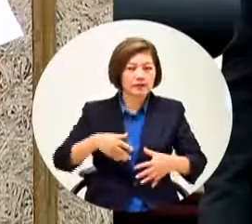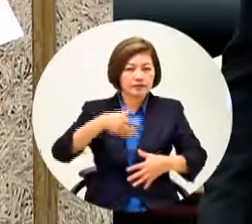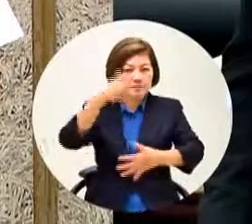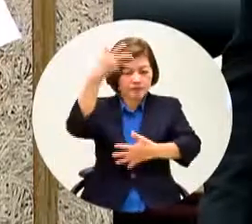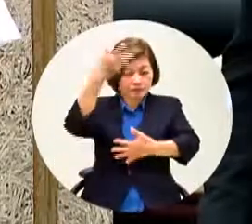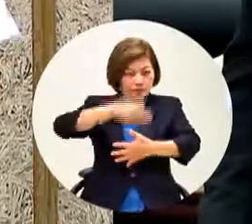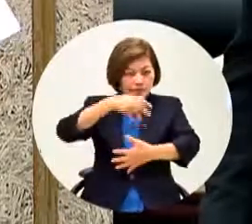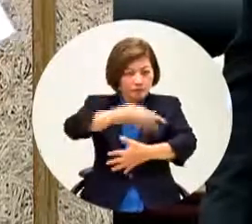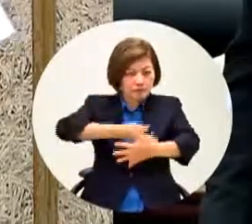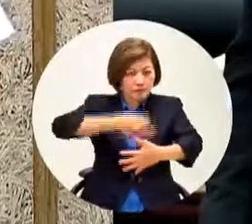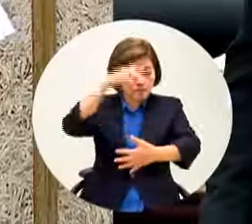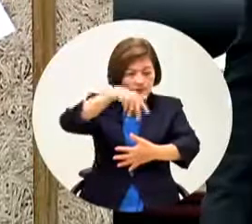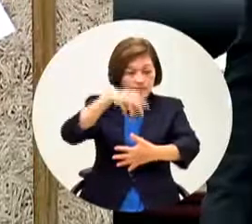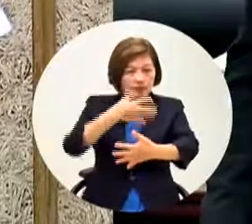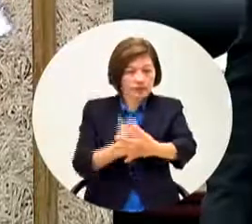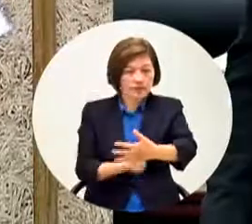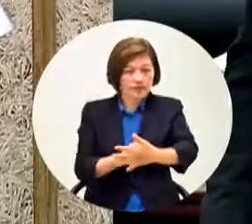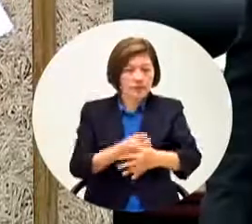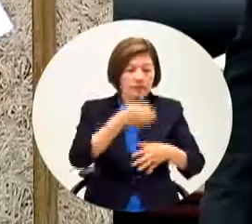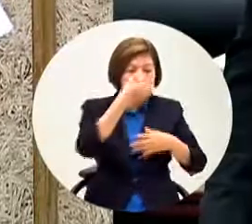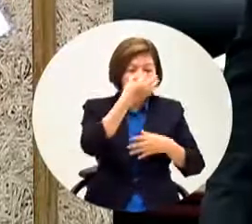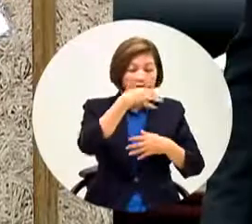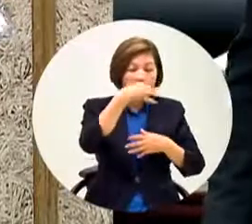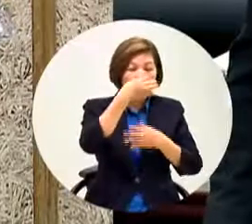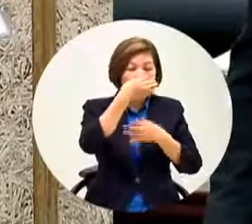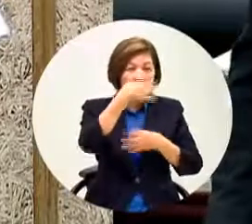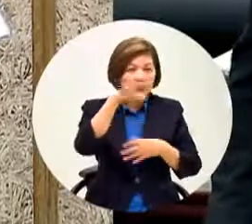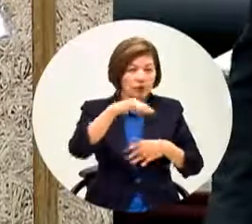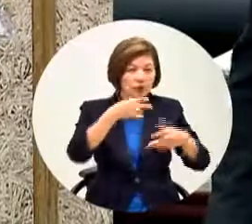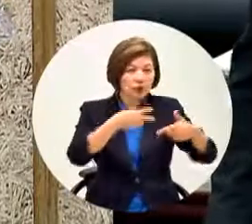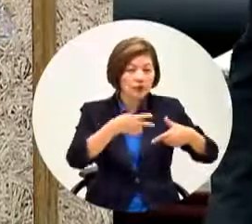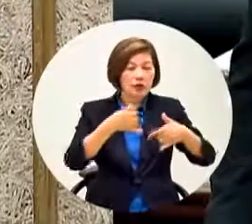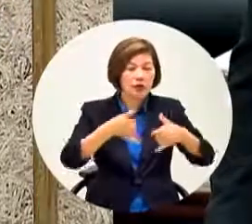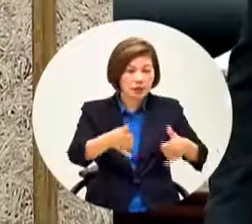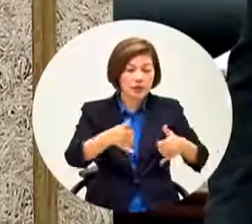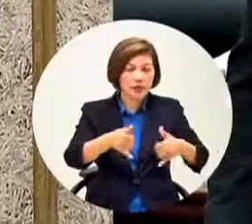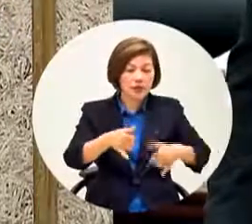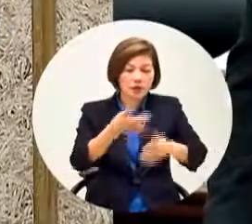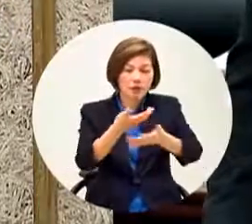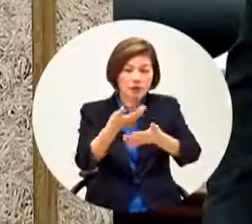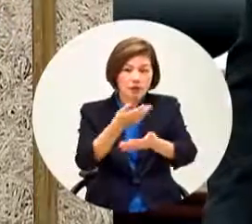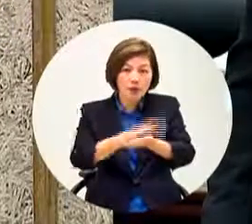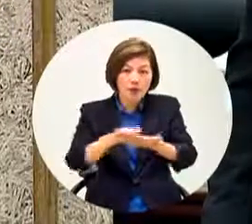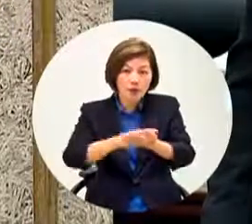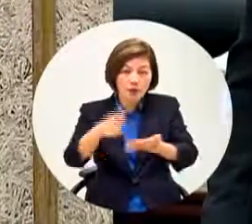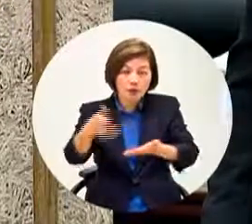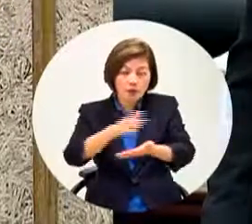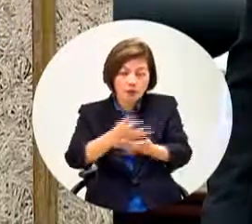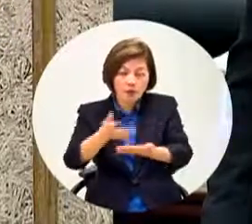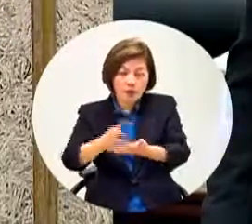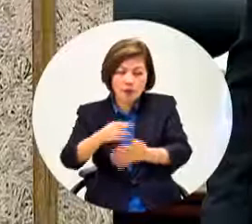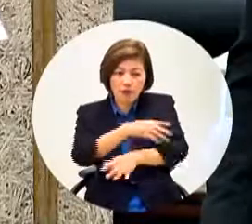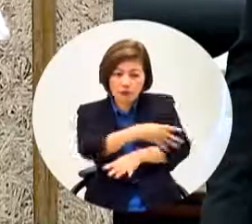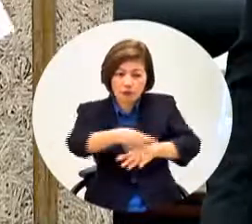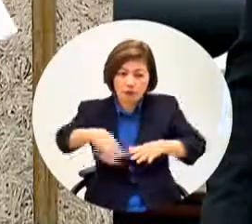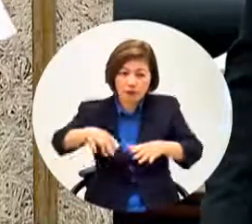个凤仁路周边的这些排水能够导入这边做一个滞洪，这是长期。那另外议员刚刚有提到这个八